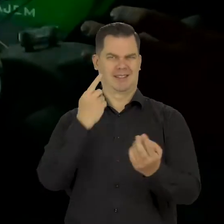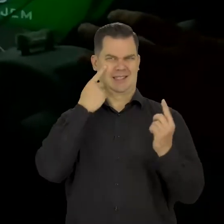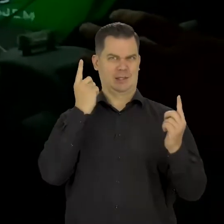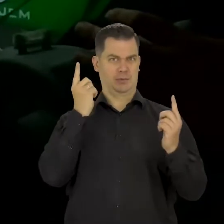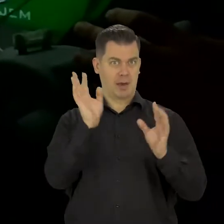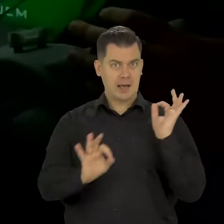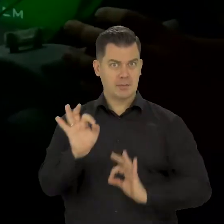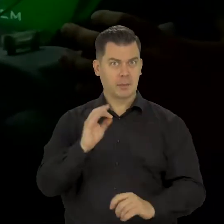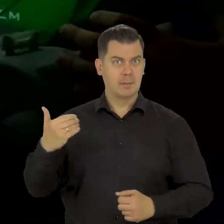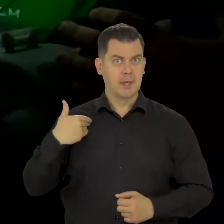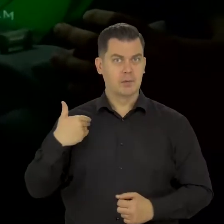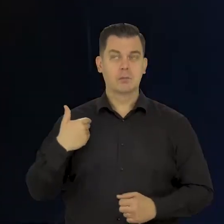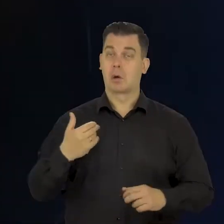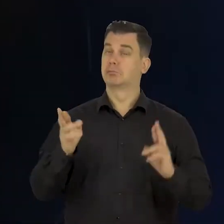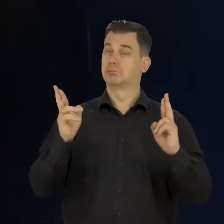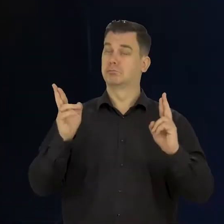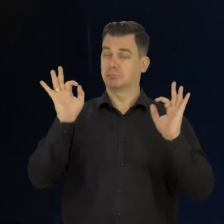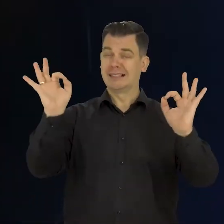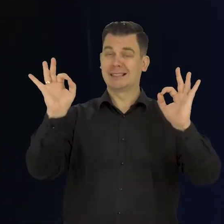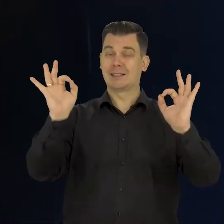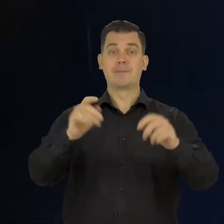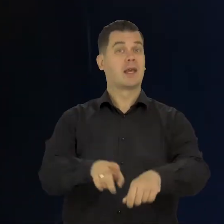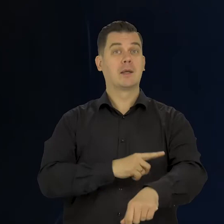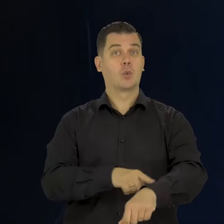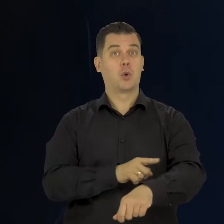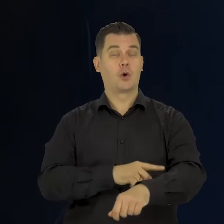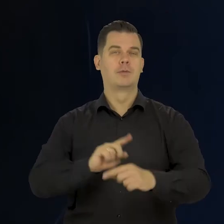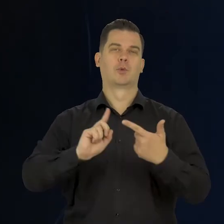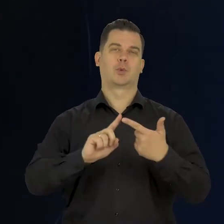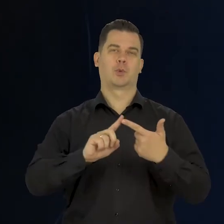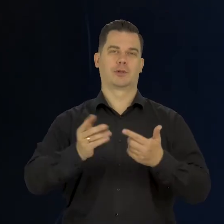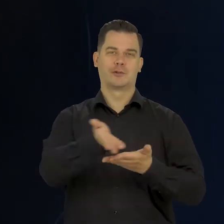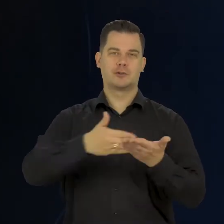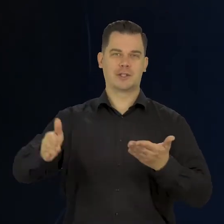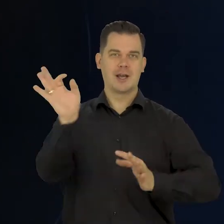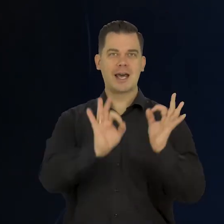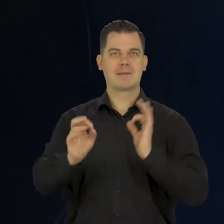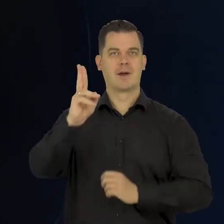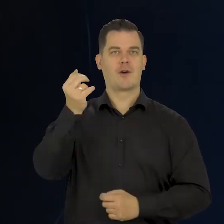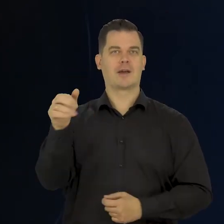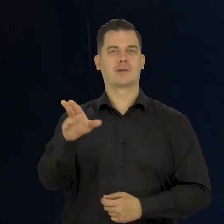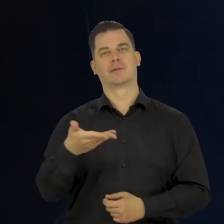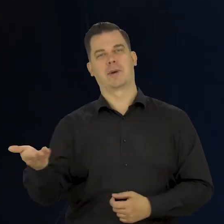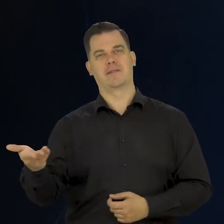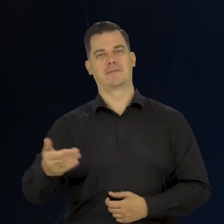zauważył, że taki remont miał miejsce. I oby tak dalej, bo już wkrótce ruszy kolejny etap